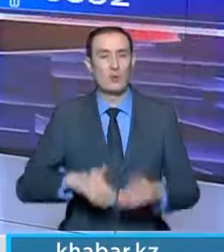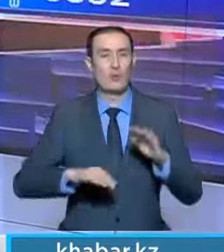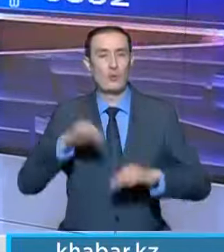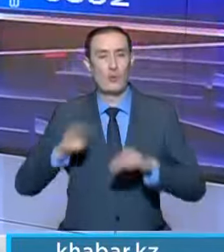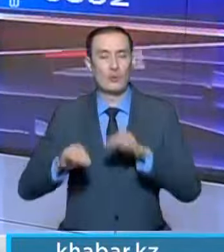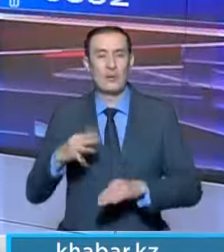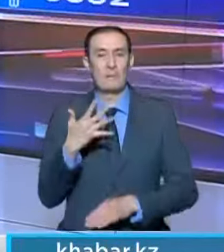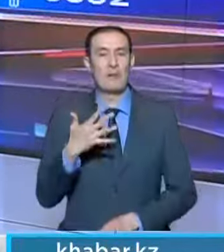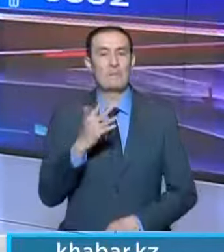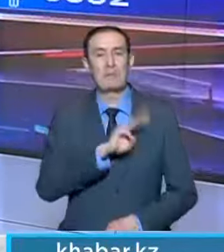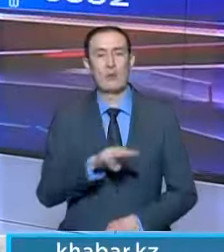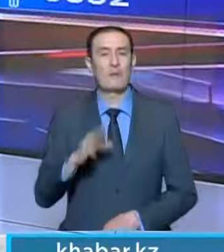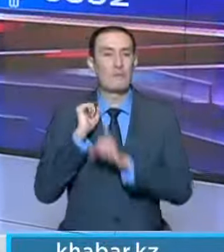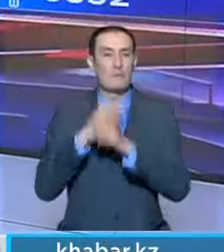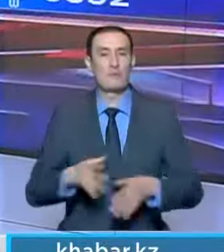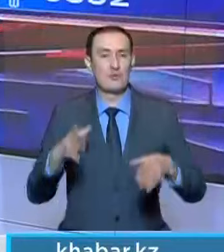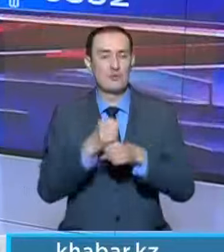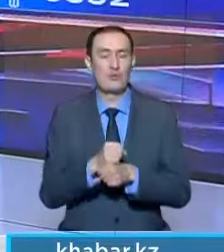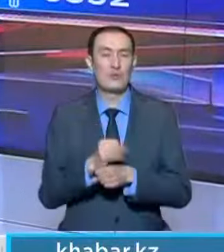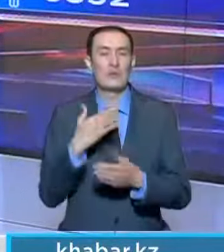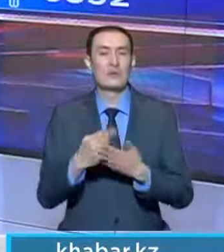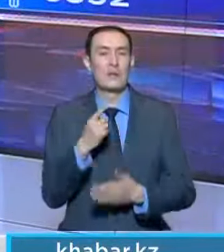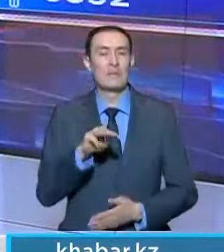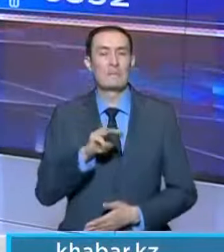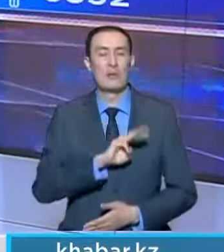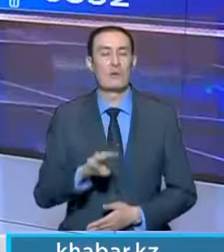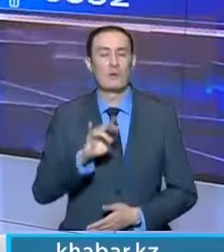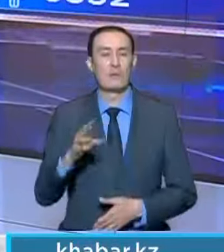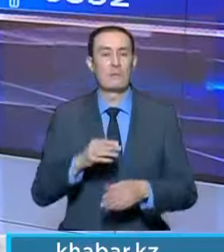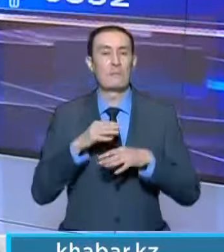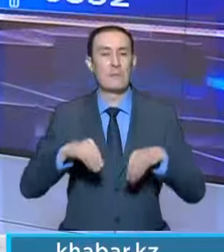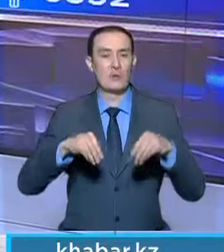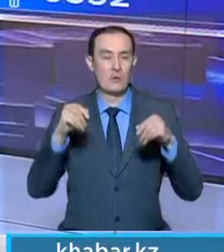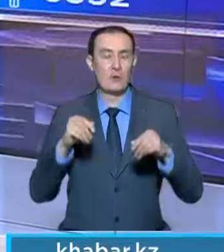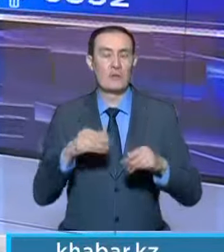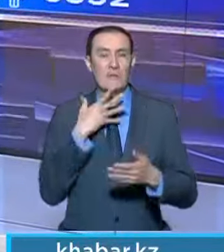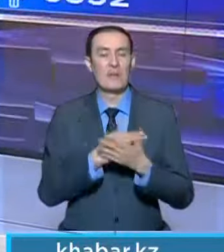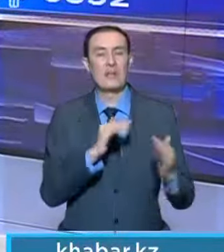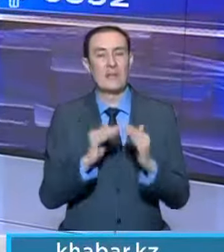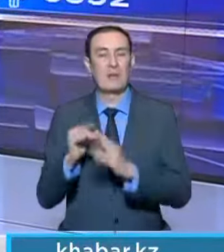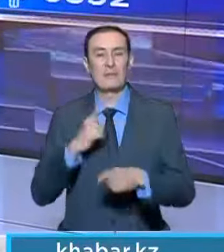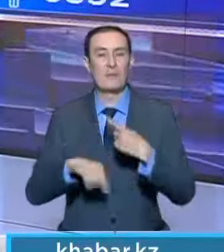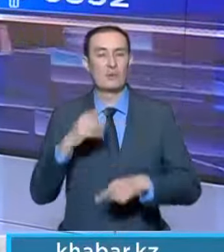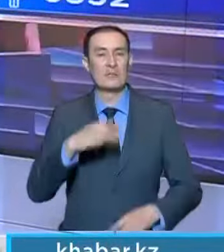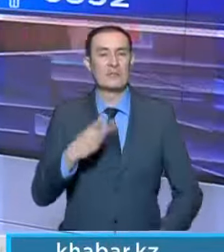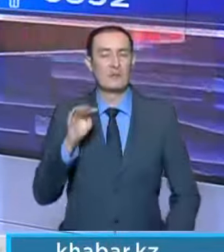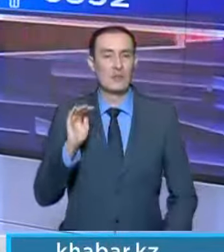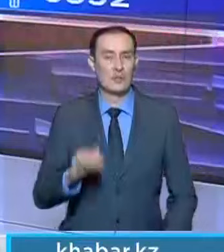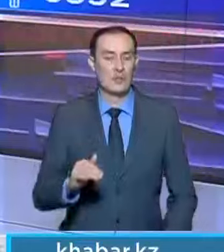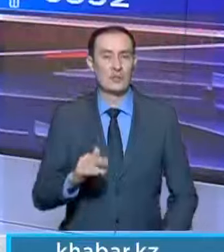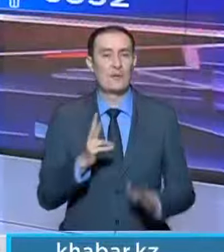свыше 5 миллионов мешков и около 1,5 миллионов тонн инертных материалов. В свои дома вернулись